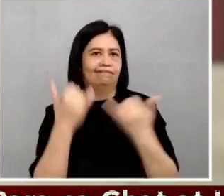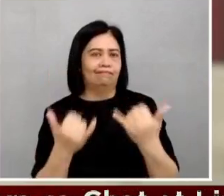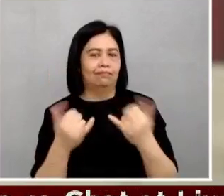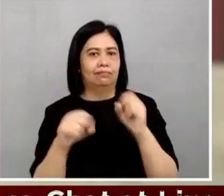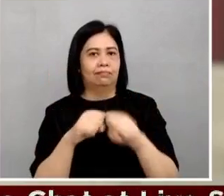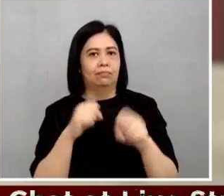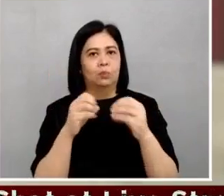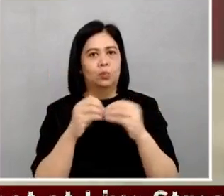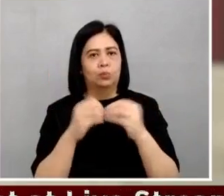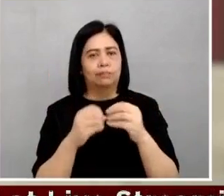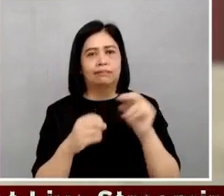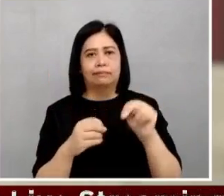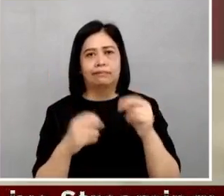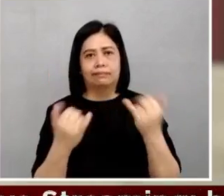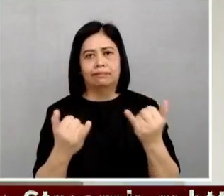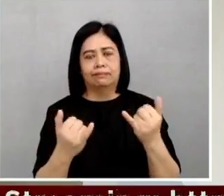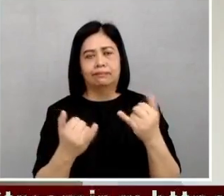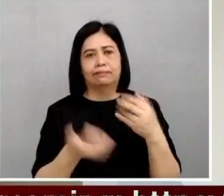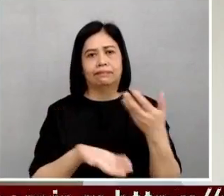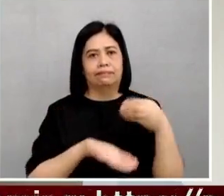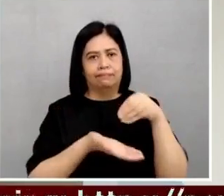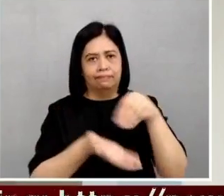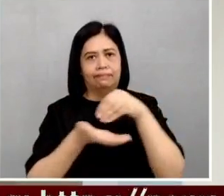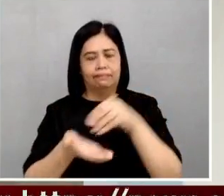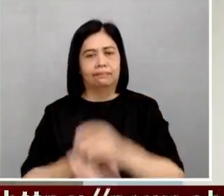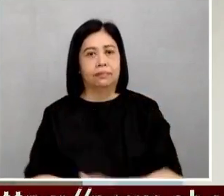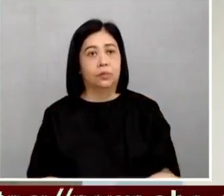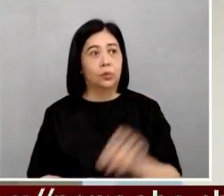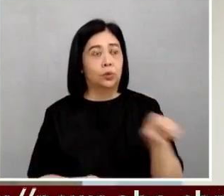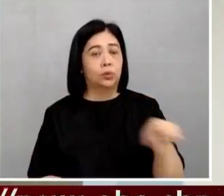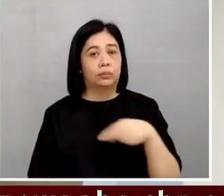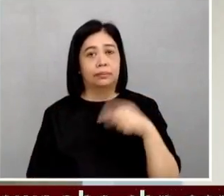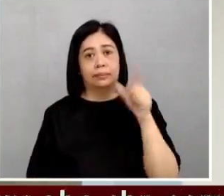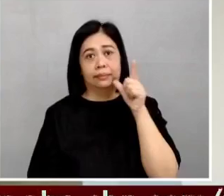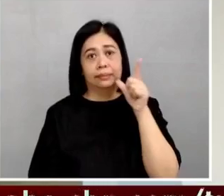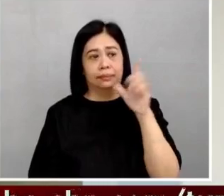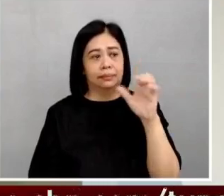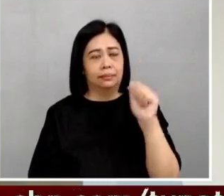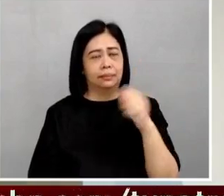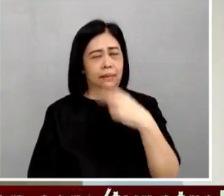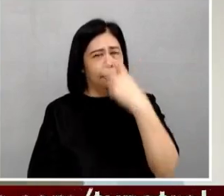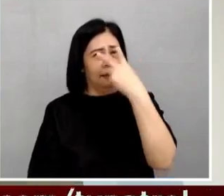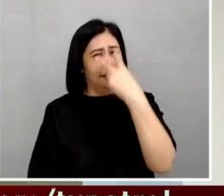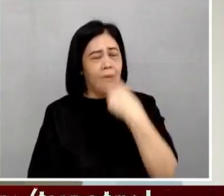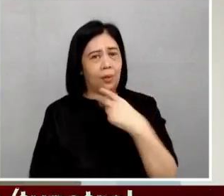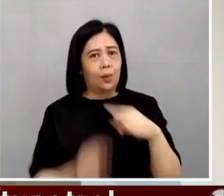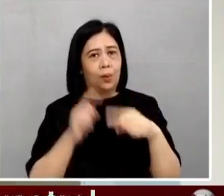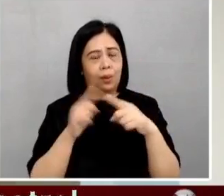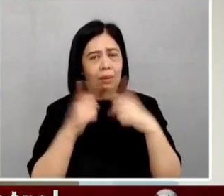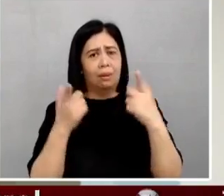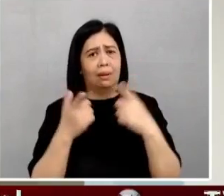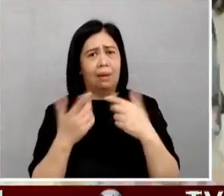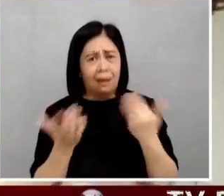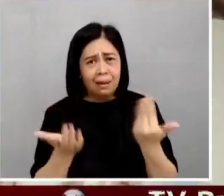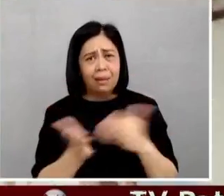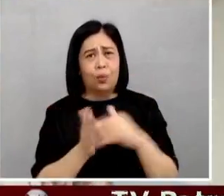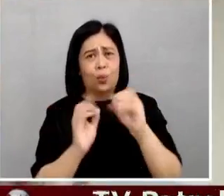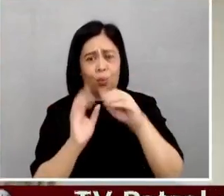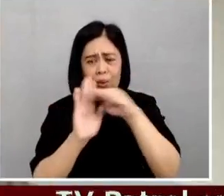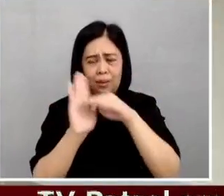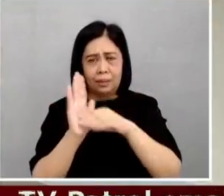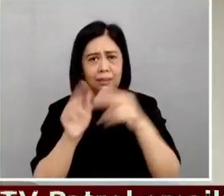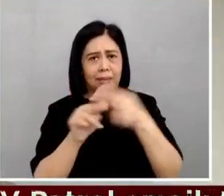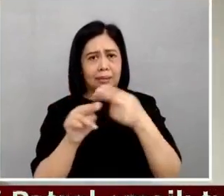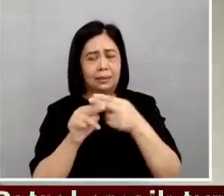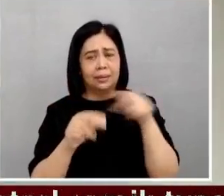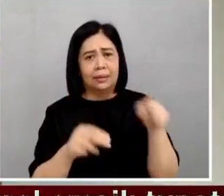ang nangangailangan ng ayuda. Kaya si Aling Leia, napaiyak na lang nang malamang wala na naman sa listahan ng mga beneficiaryo